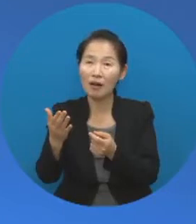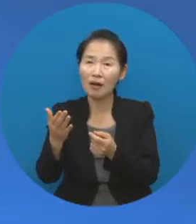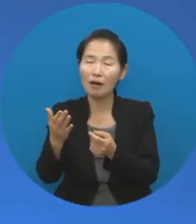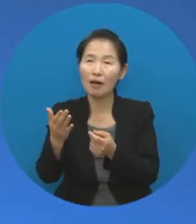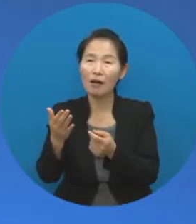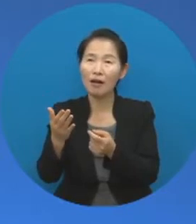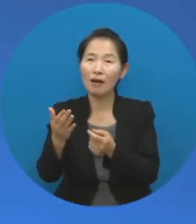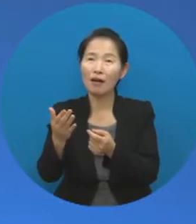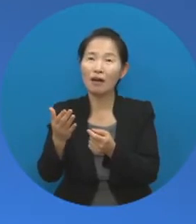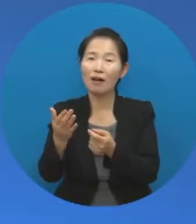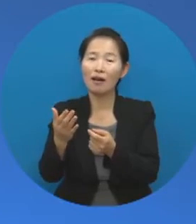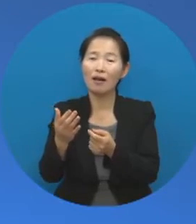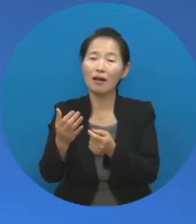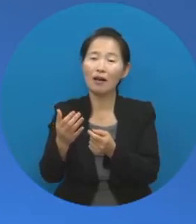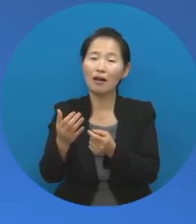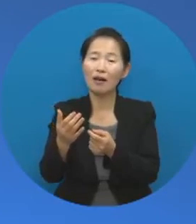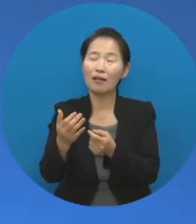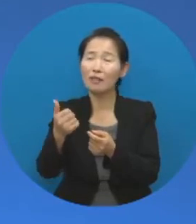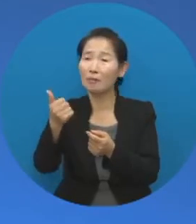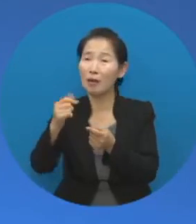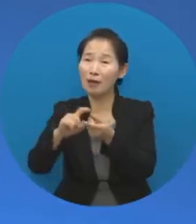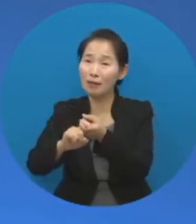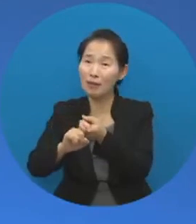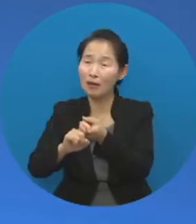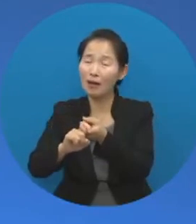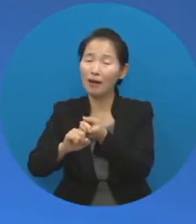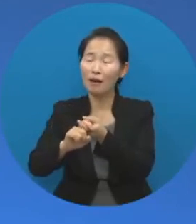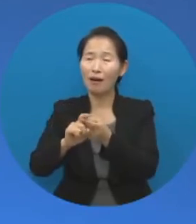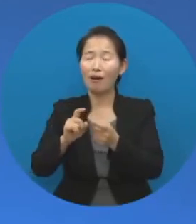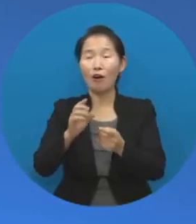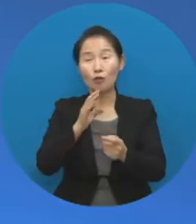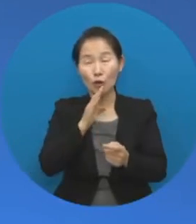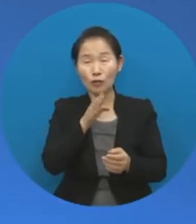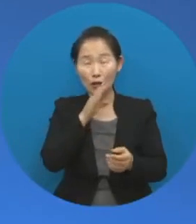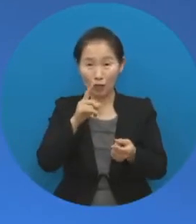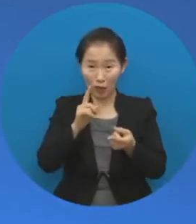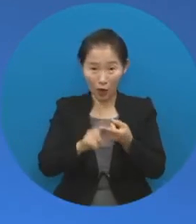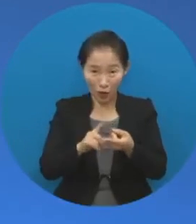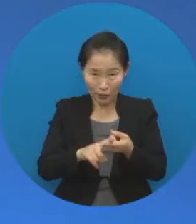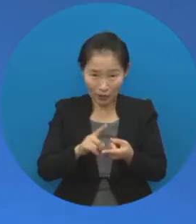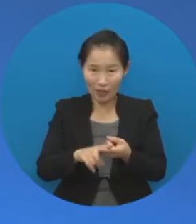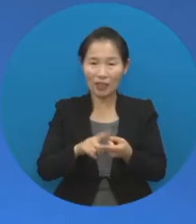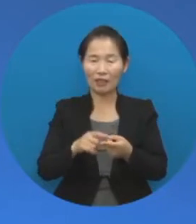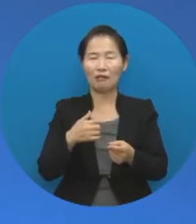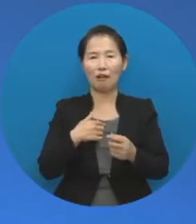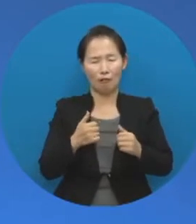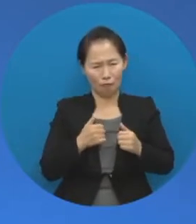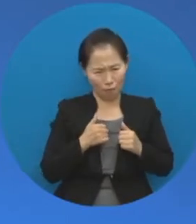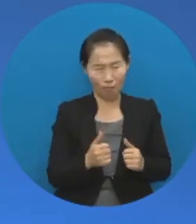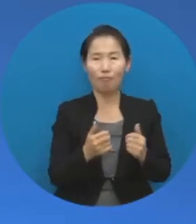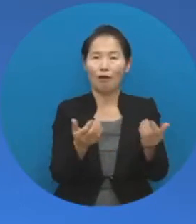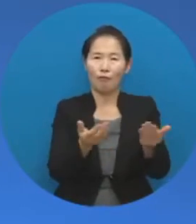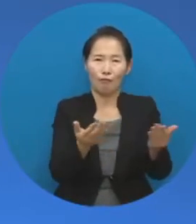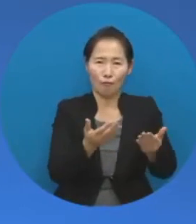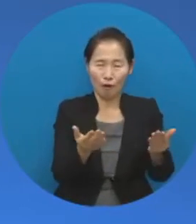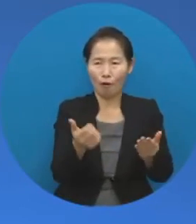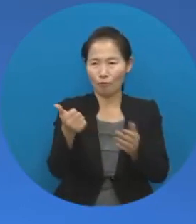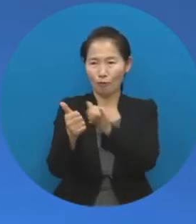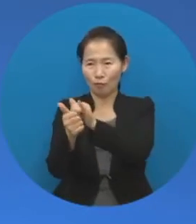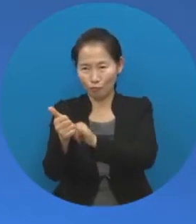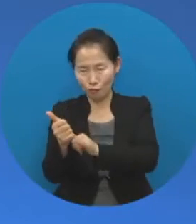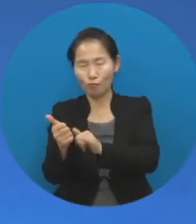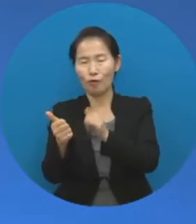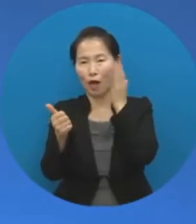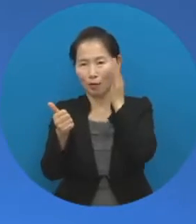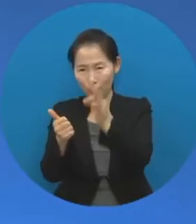남편? 아, 저는 당연히 저는 막 너무 진짜 열심히 일해서 남편 뒷바라지 이렇게 하고 막